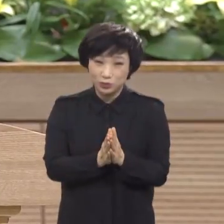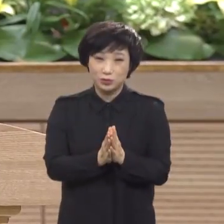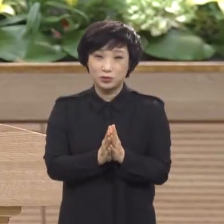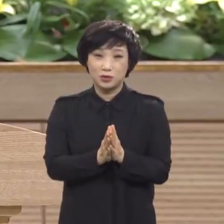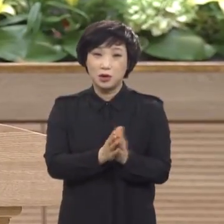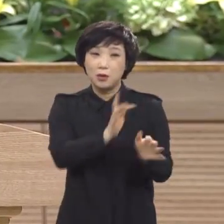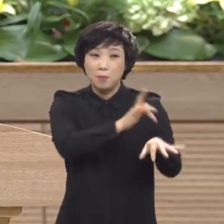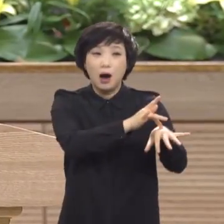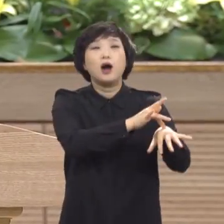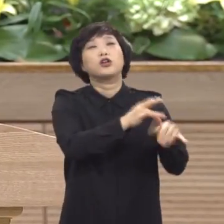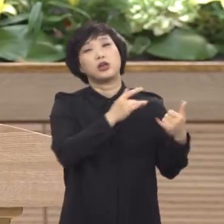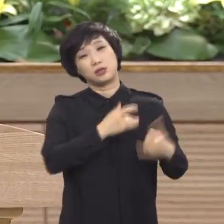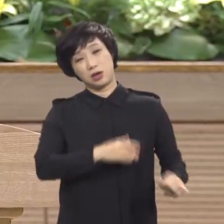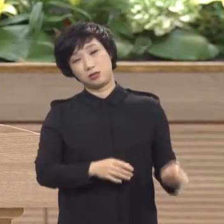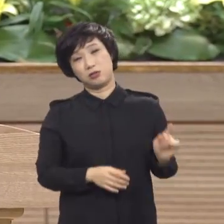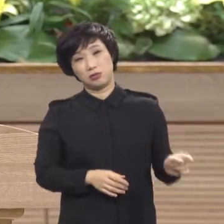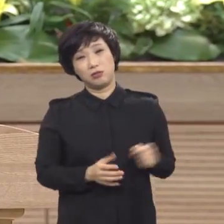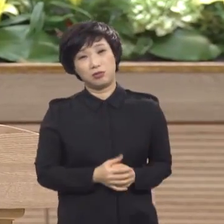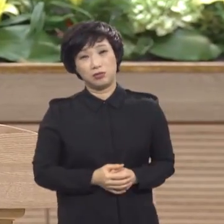다 마귀의 자녀다.